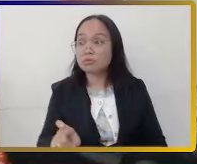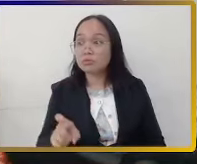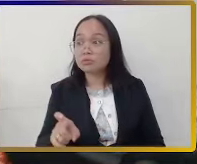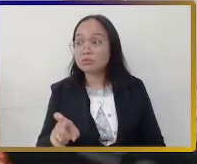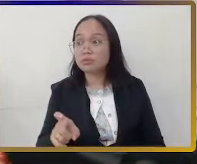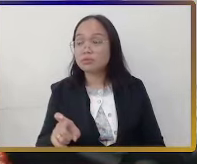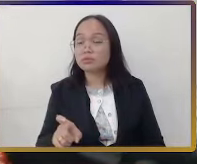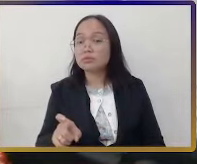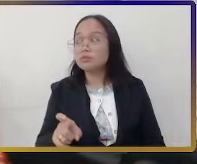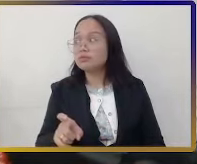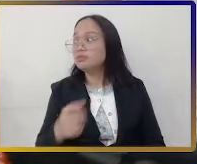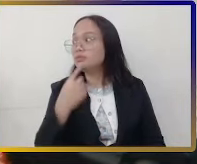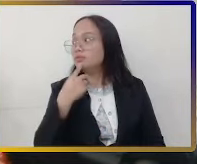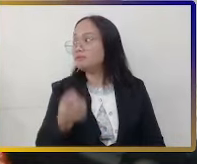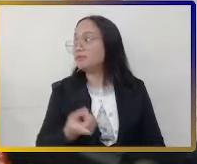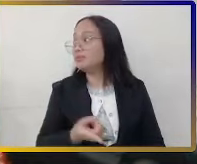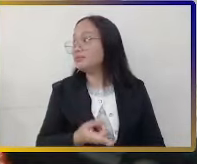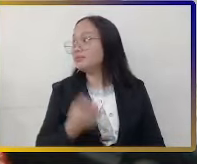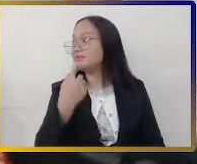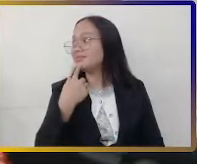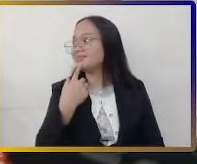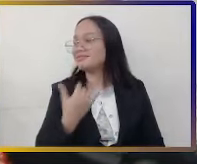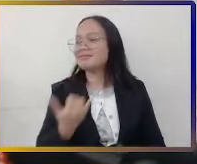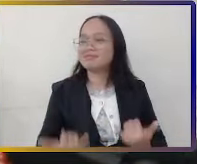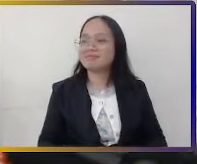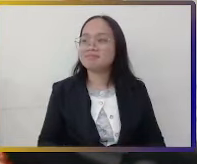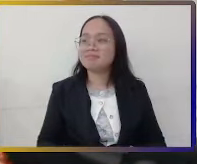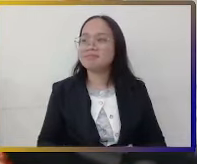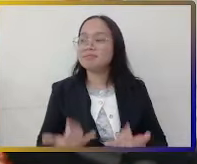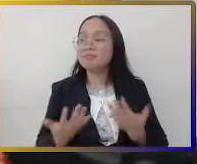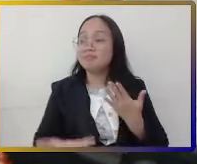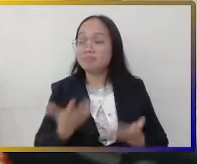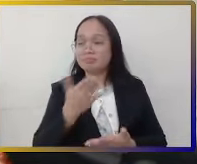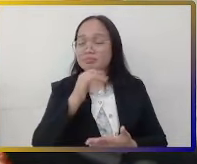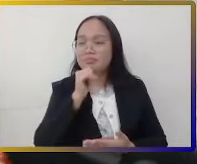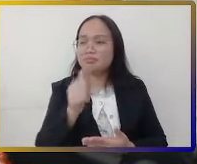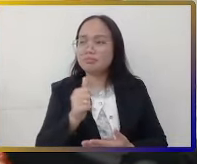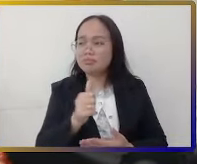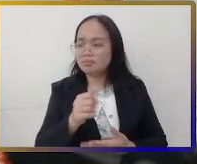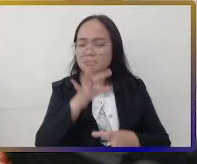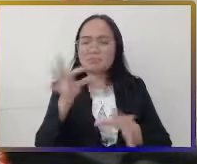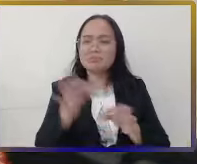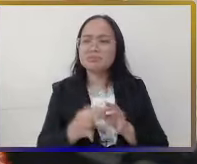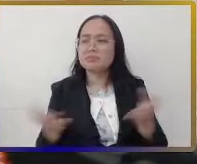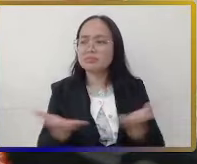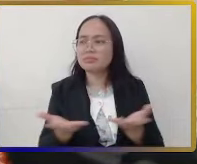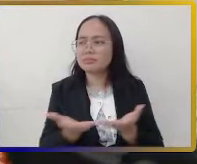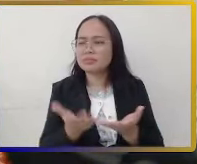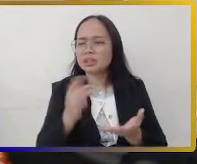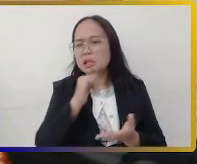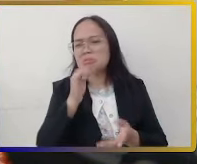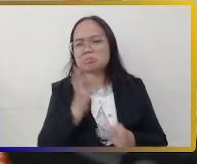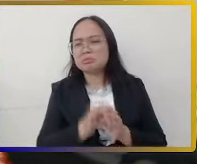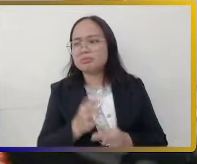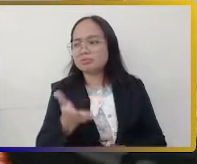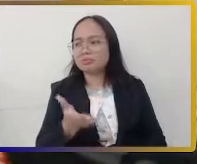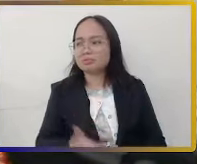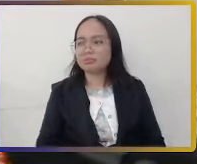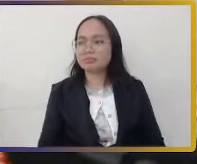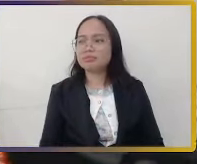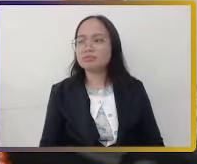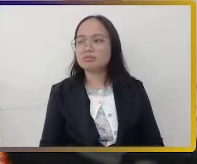Ngayon, kung sinasabi ng Panginoon, sasabihin ng iba, hindi ka nakarapat dapat dyan, kasi ganito ka eh, kasi ganito ka. Do you